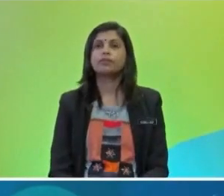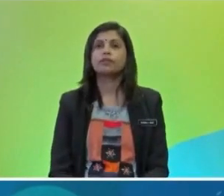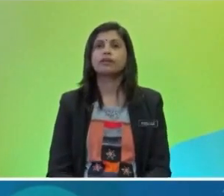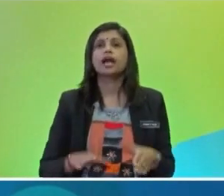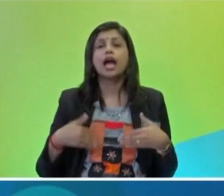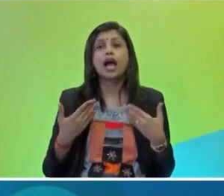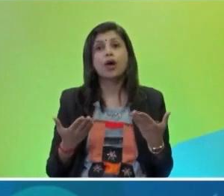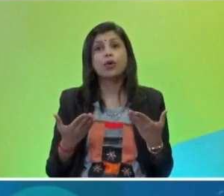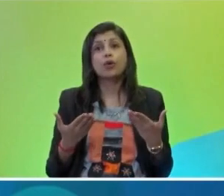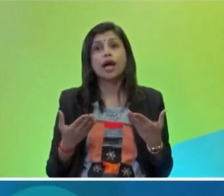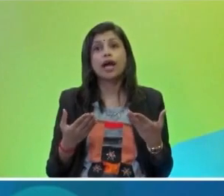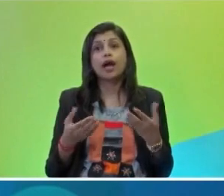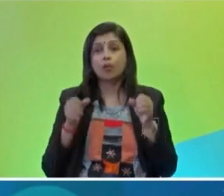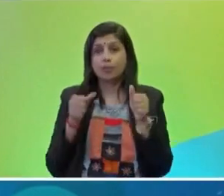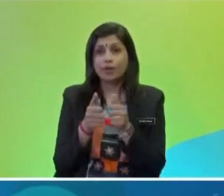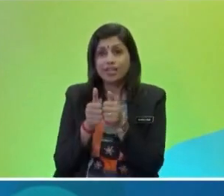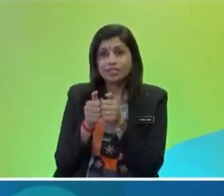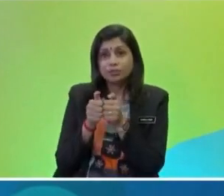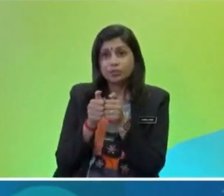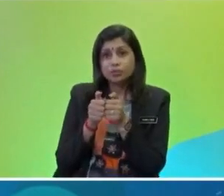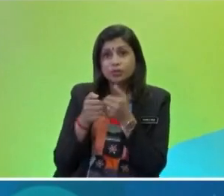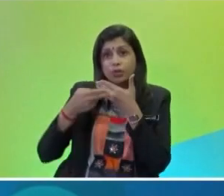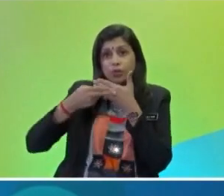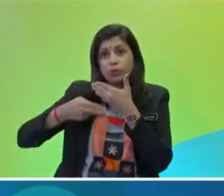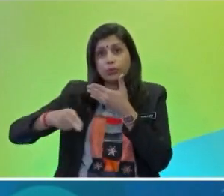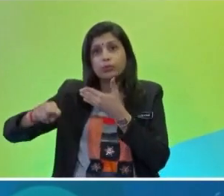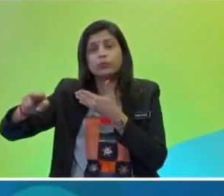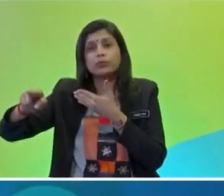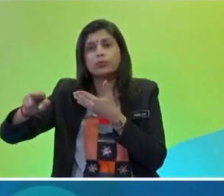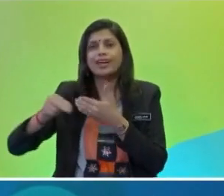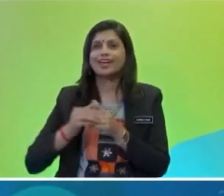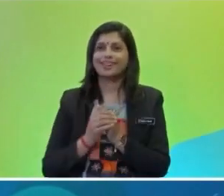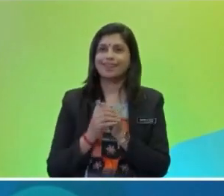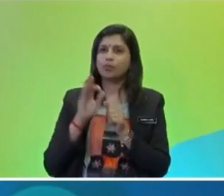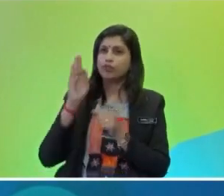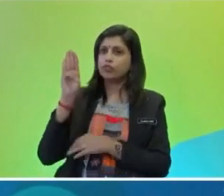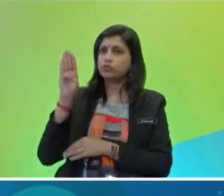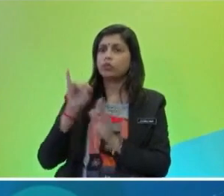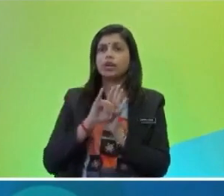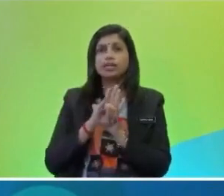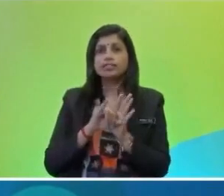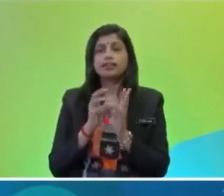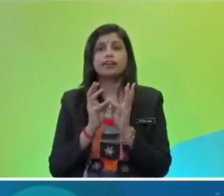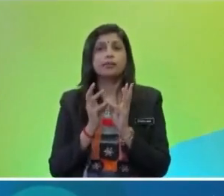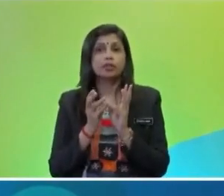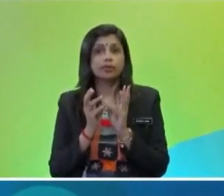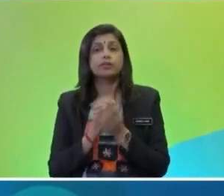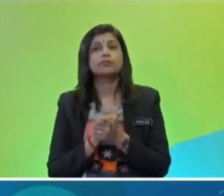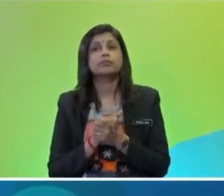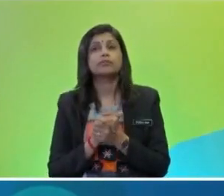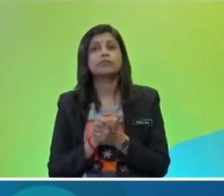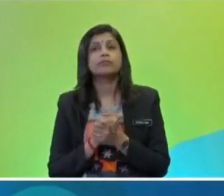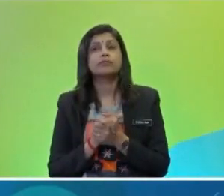juga menggunakan sosial media untuk menunjukkan penghargaan ataupun mengucapkan terima kasih. Yes, betul. Adakah itu